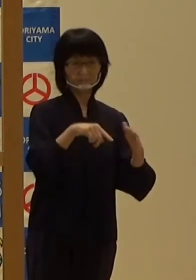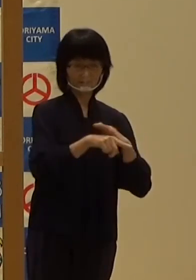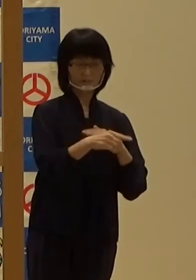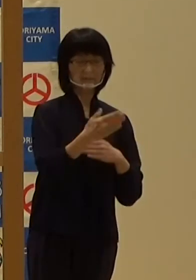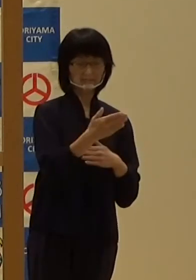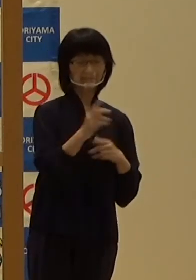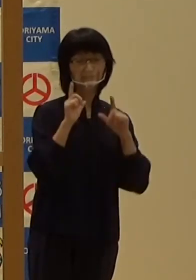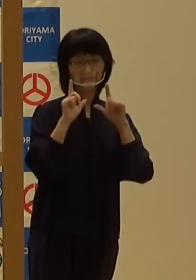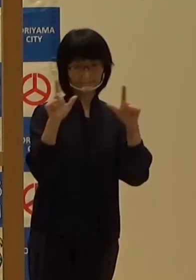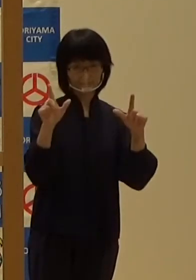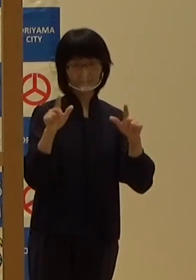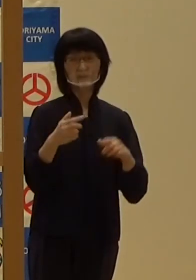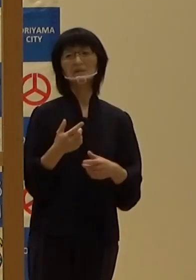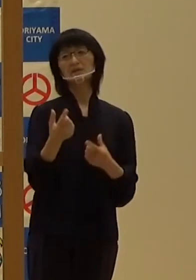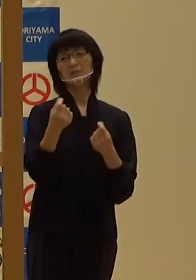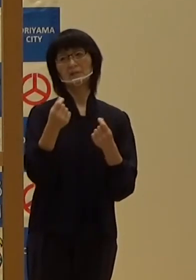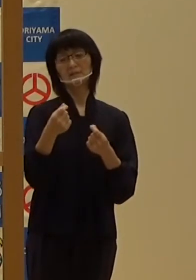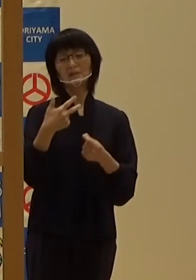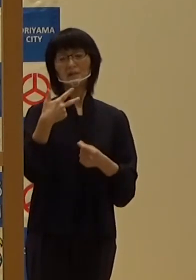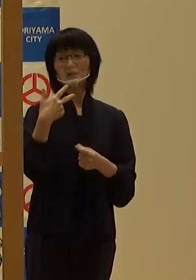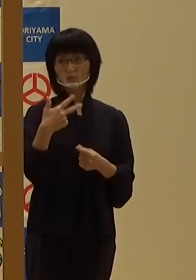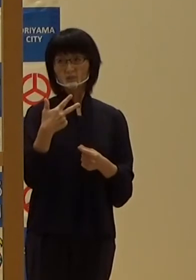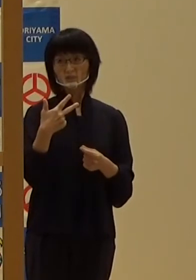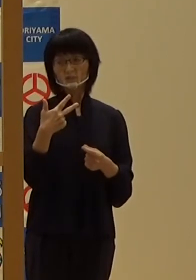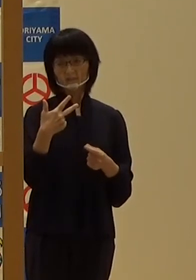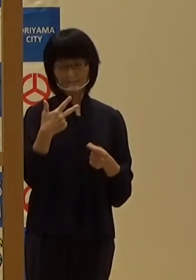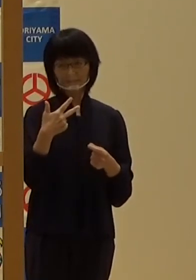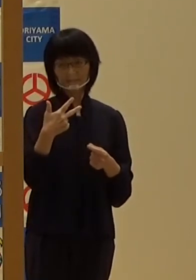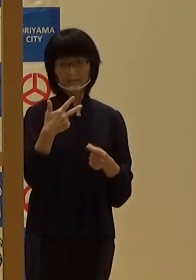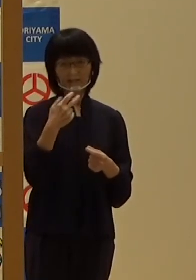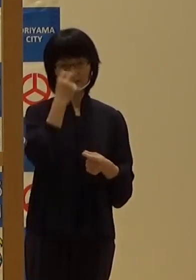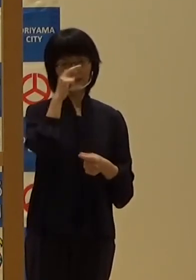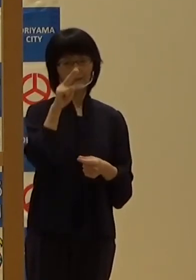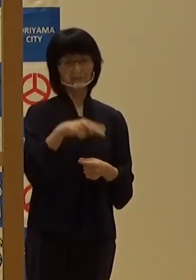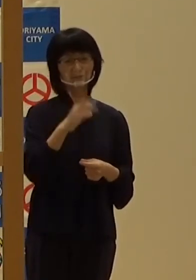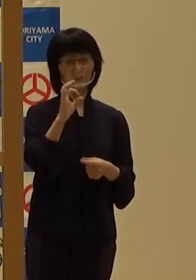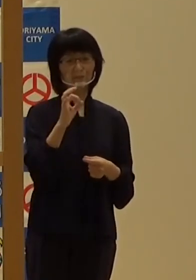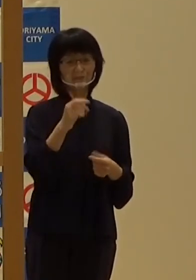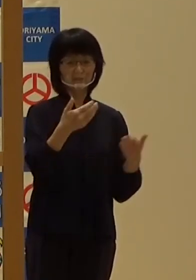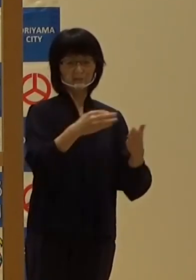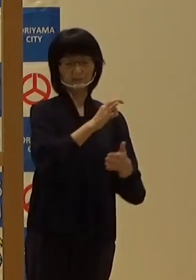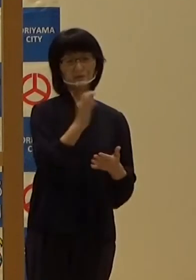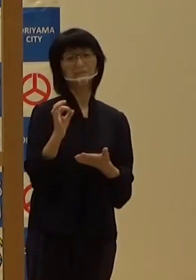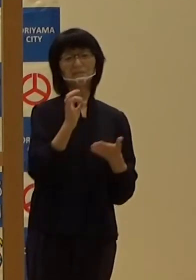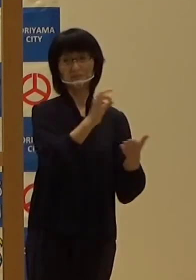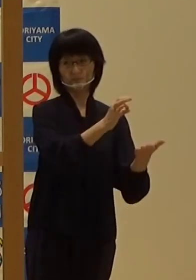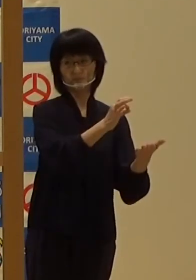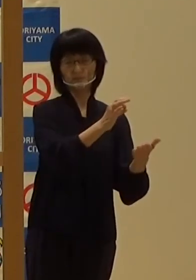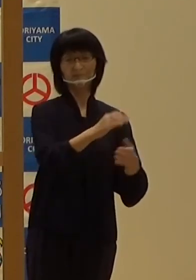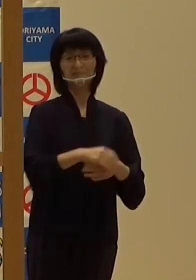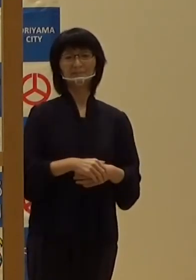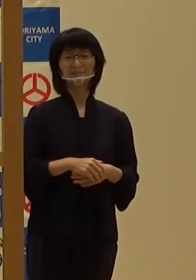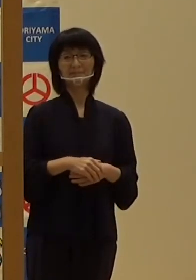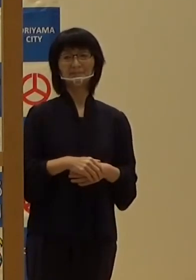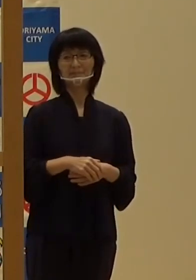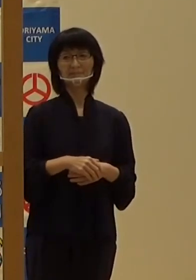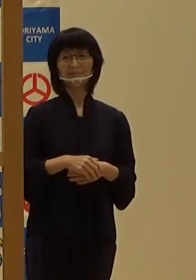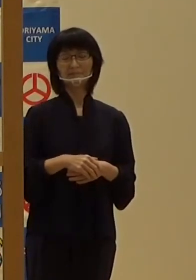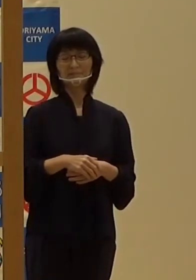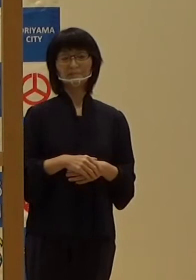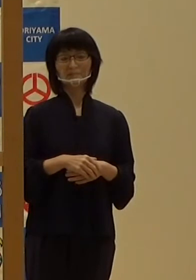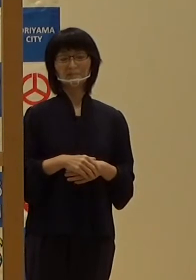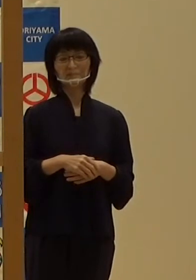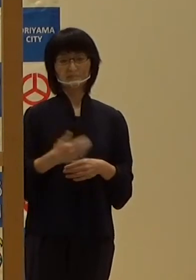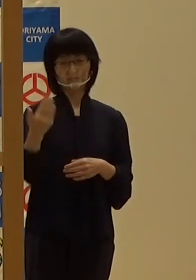然市が事業者の方に指定管理料としてお支払いするということになります。 その管理料とは当然今